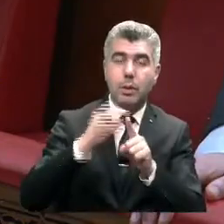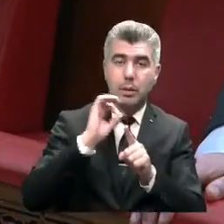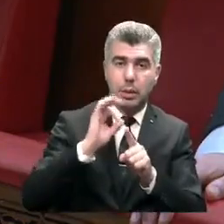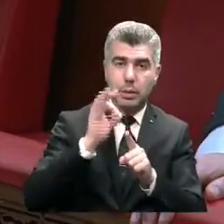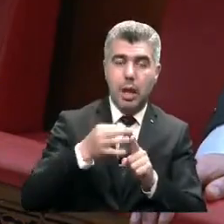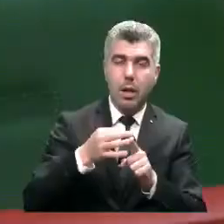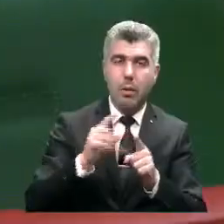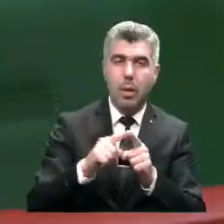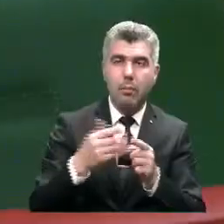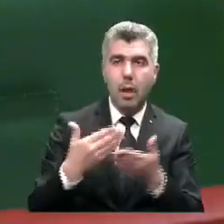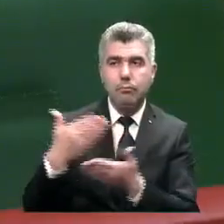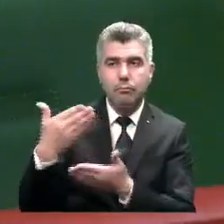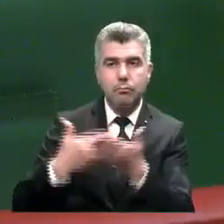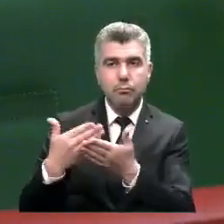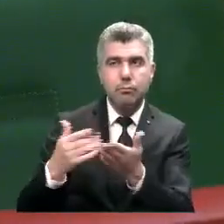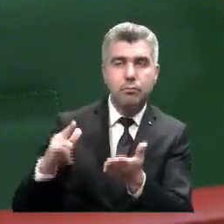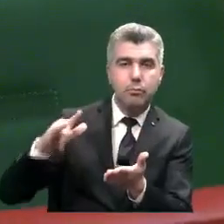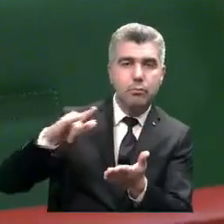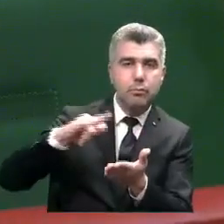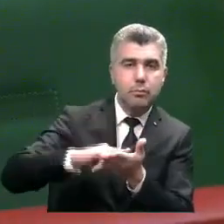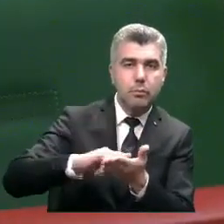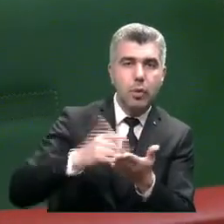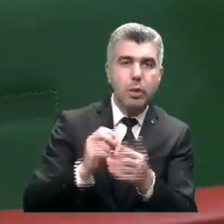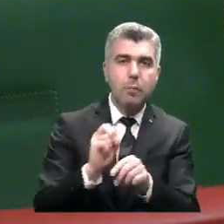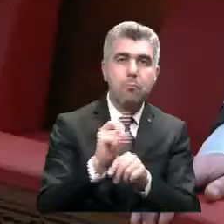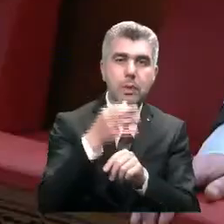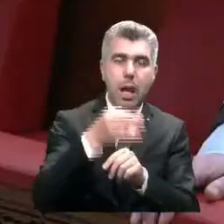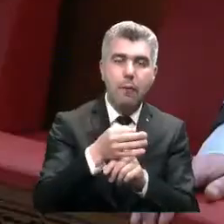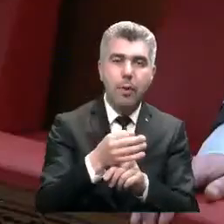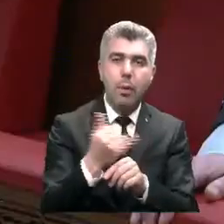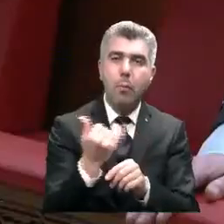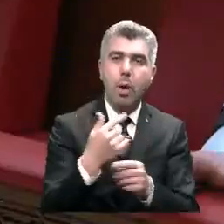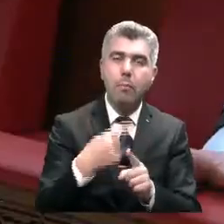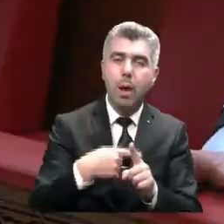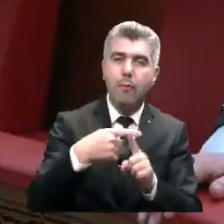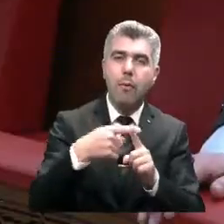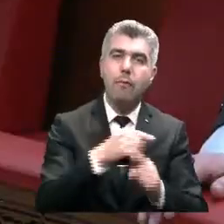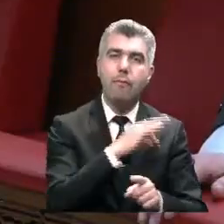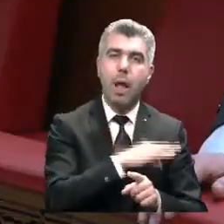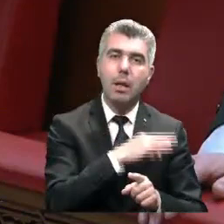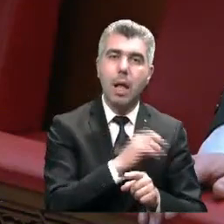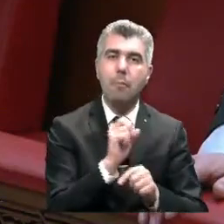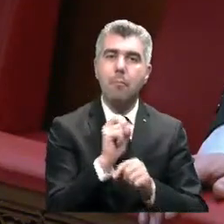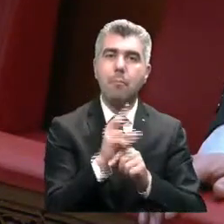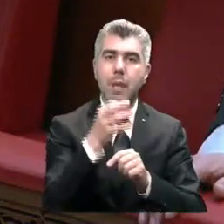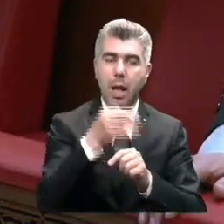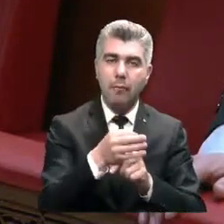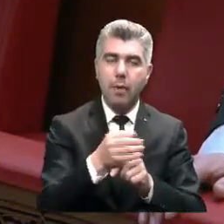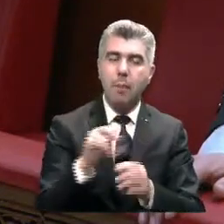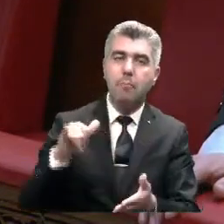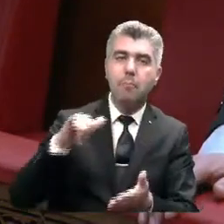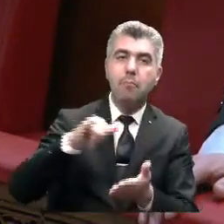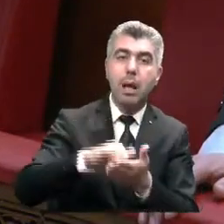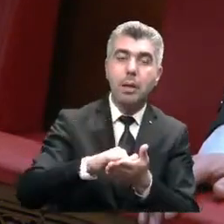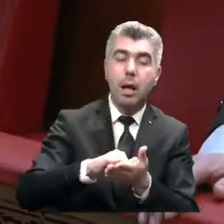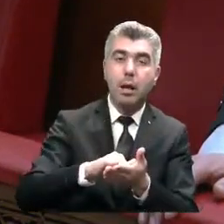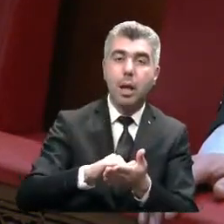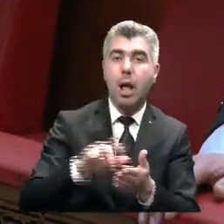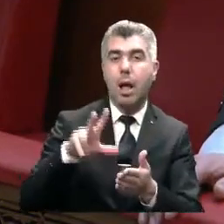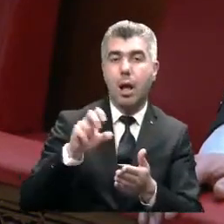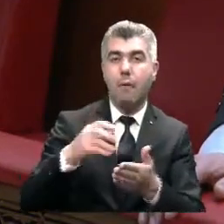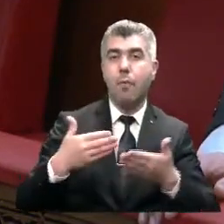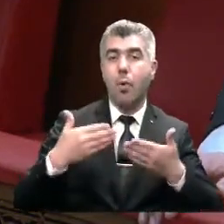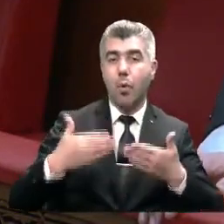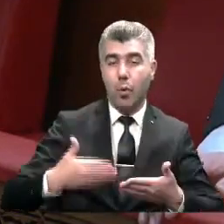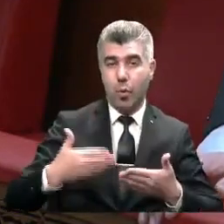ديال المعالجه ديال التدفقات ديال الركاب وتحسين جوده الخدمات المقدمه للمسافرين خاصه في هذوك المطارات اللي عارفه اليوم